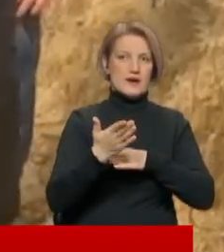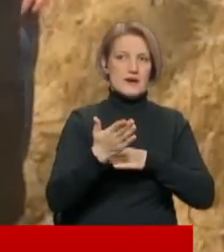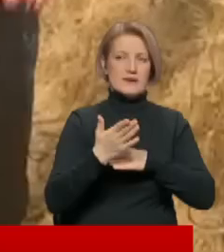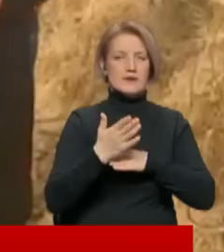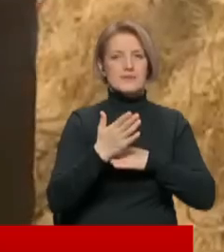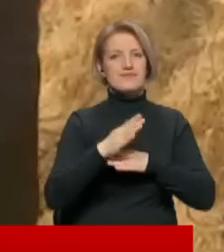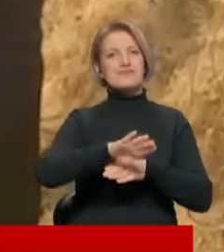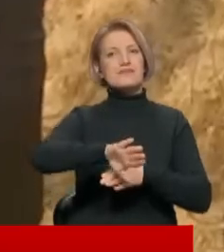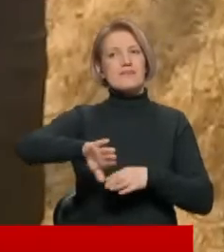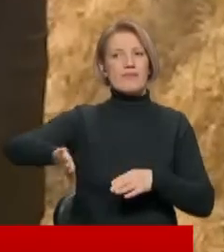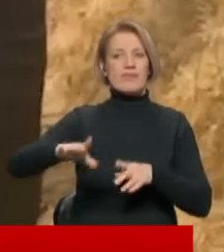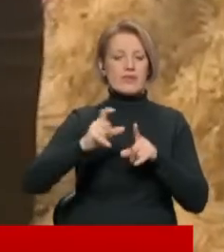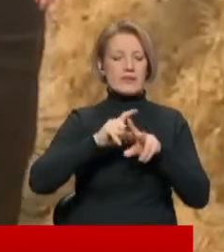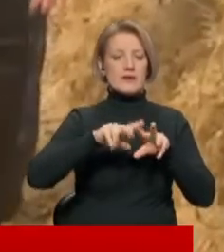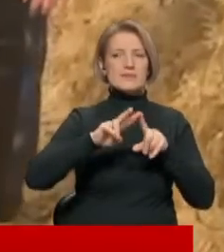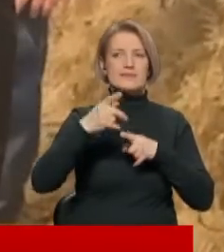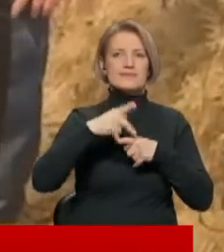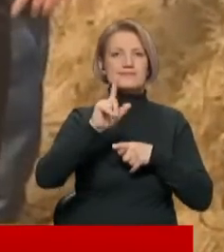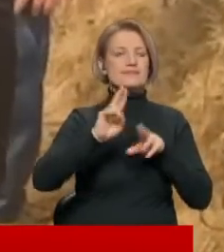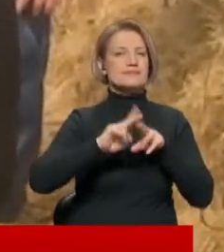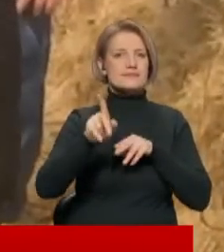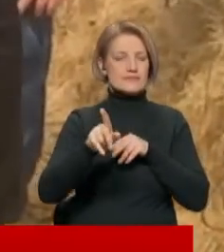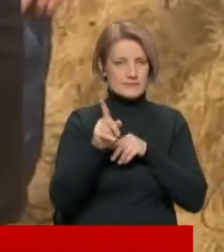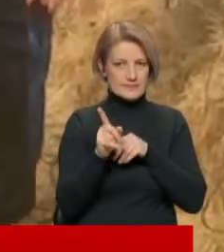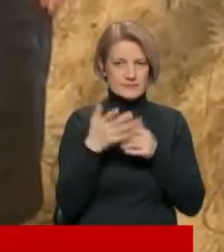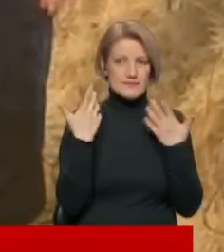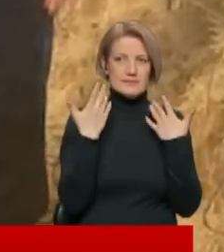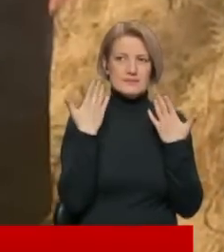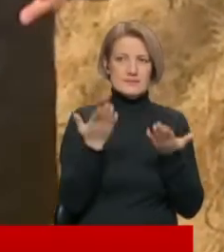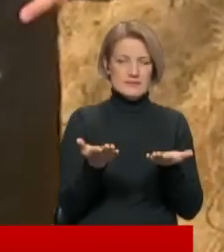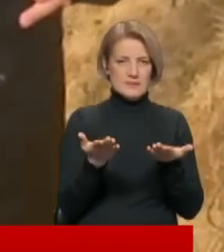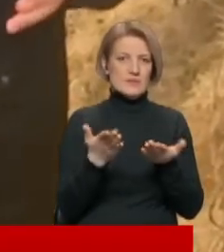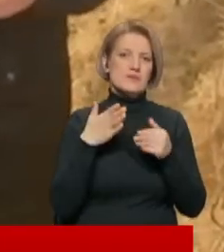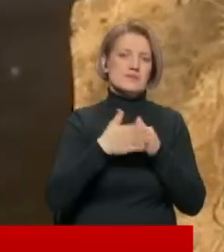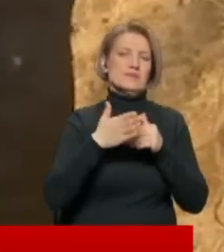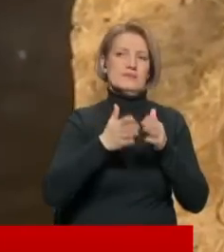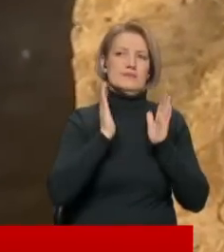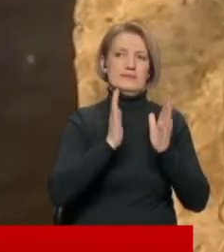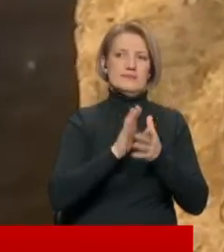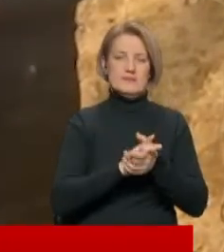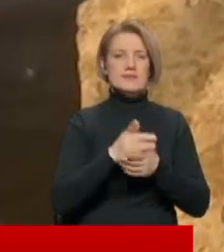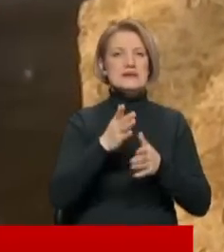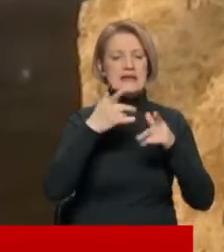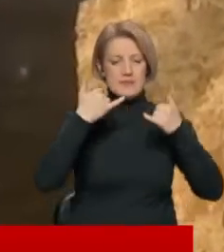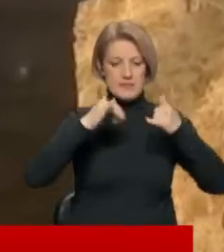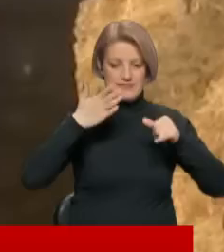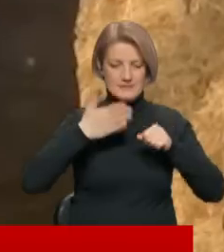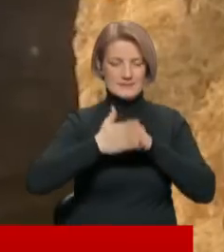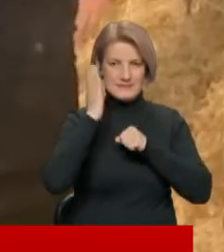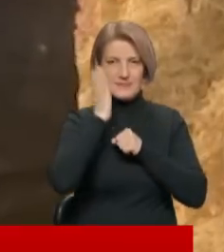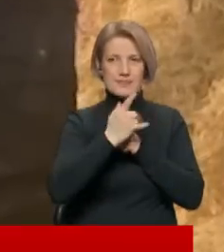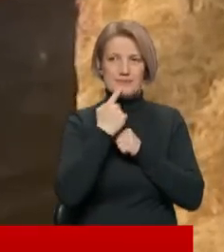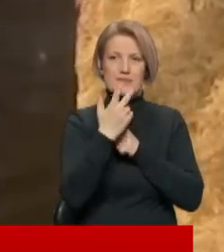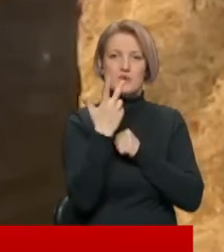ayrılmış olan damızlık hayvanların yanı sıra düveler kesime gidiyor güvenin kesime gitmesi demek